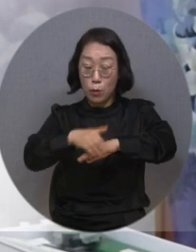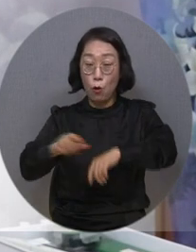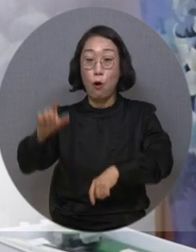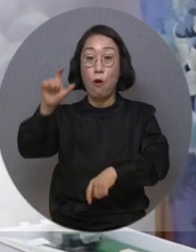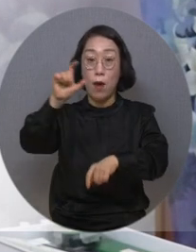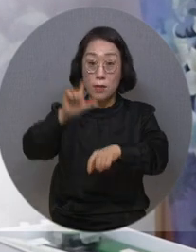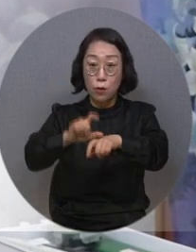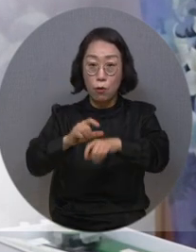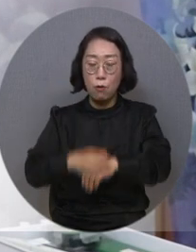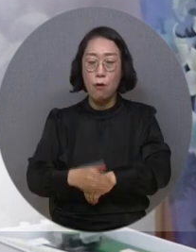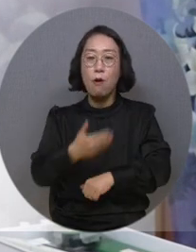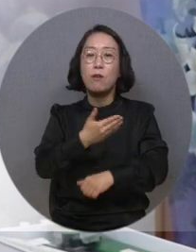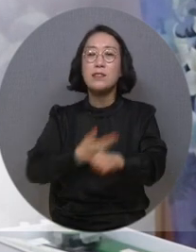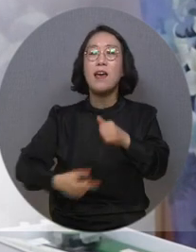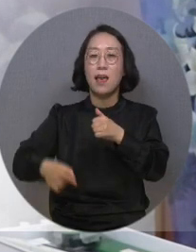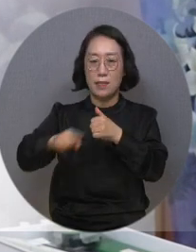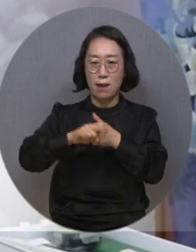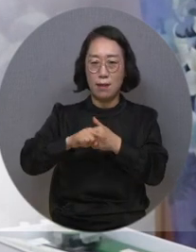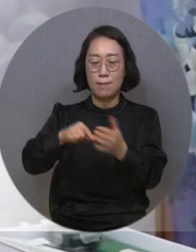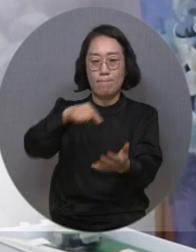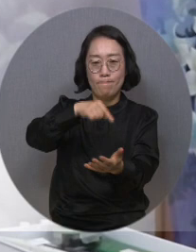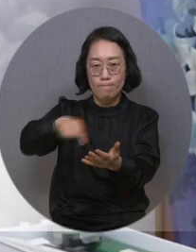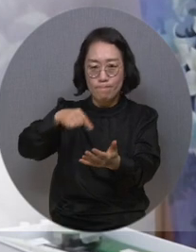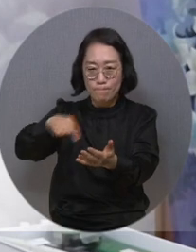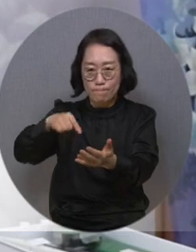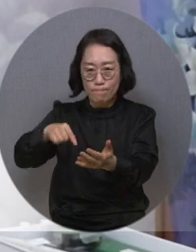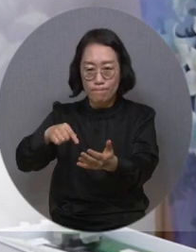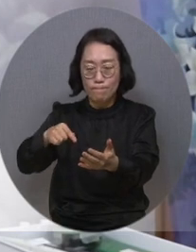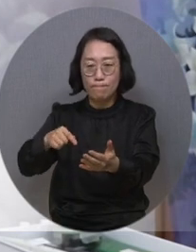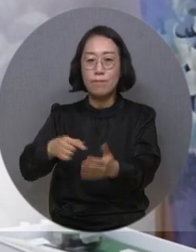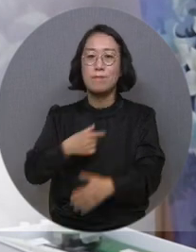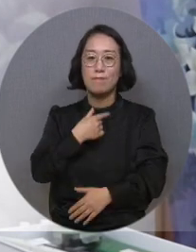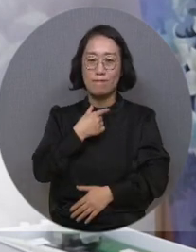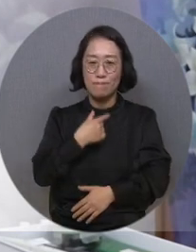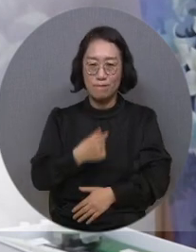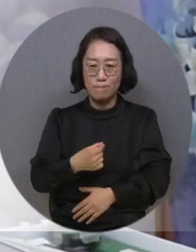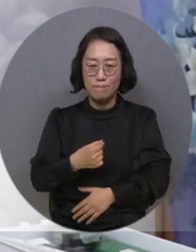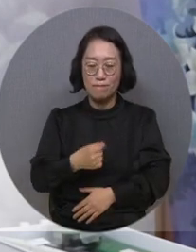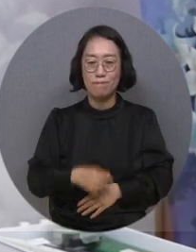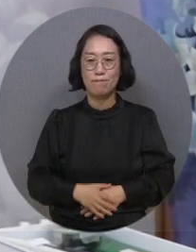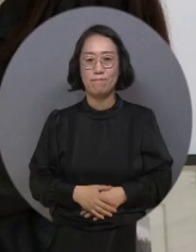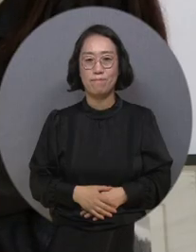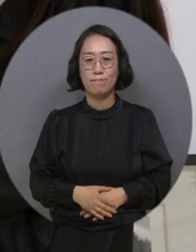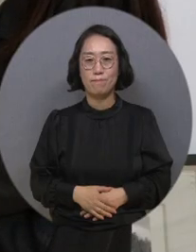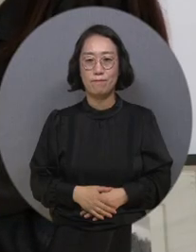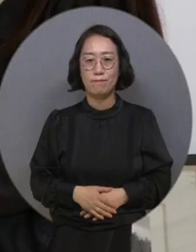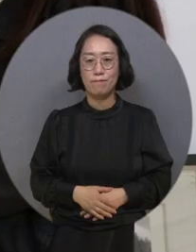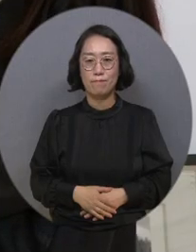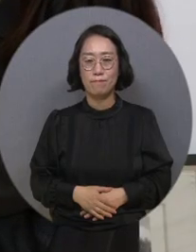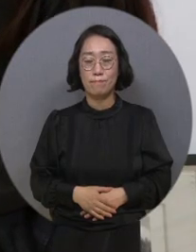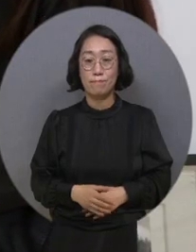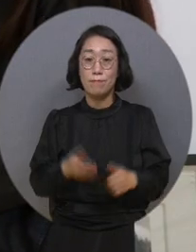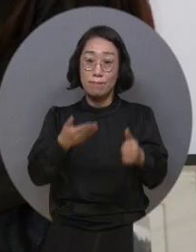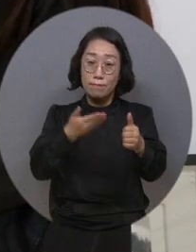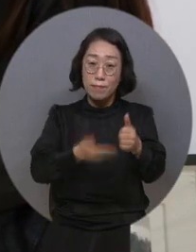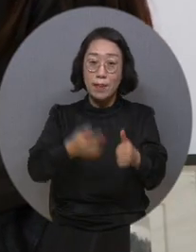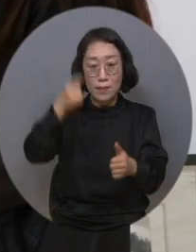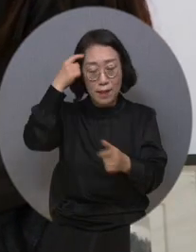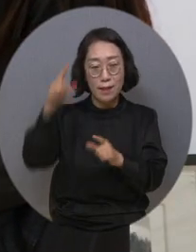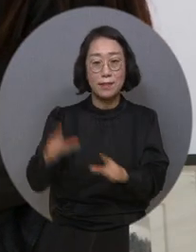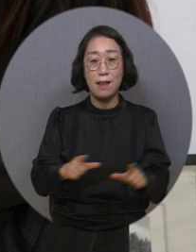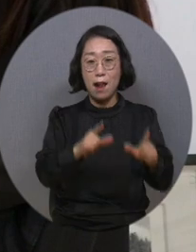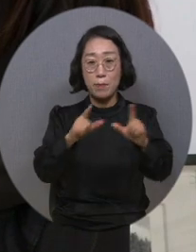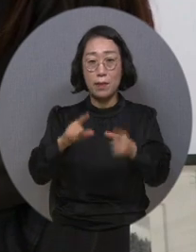그리고 제자들을 좀 많이 양성을 하고 싶은 그런 생각이 들었습니다. 작가가 가진 삶에